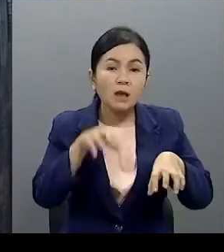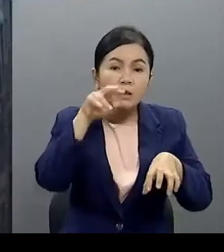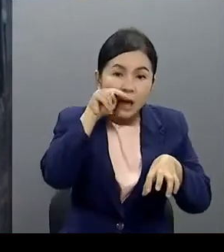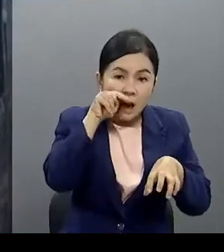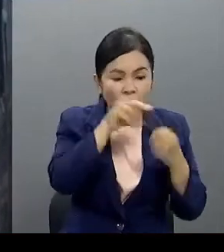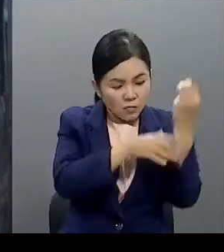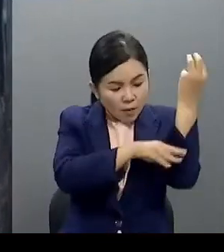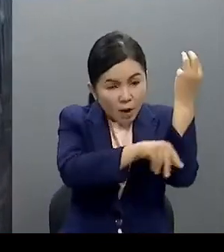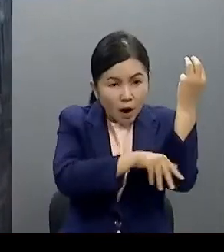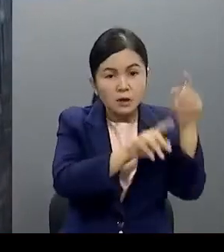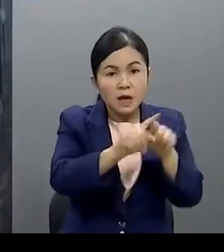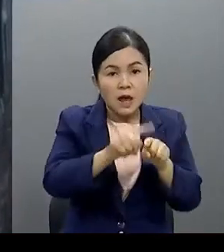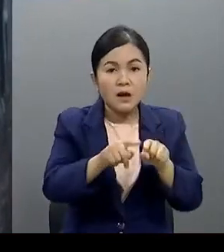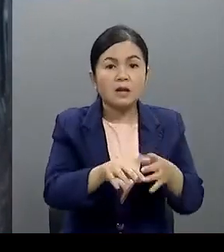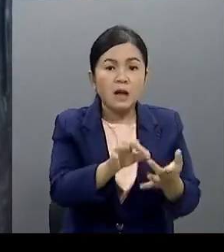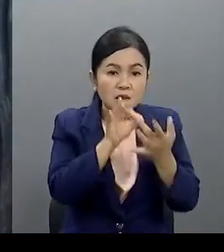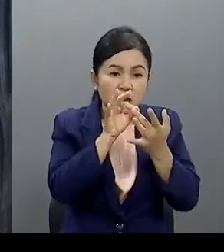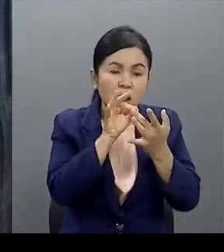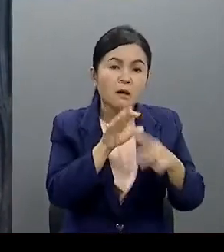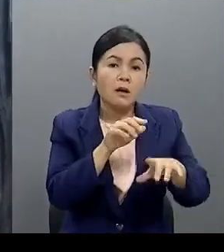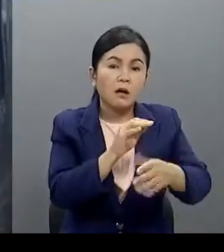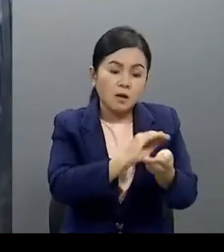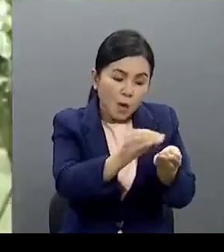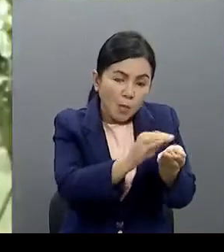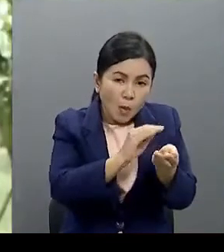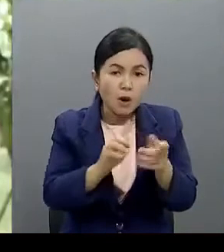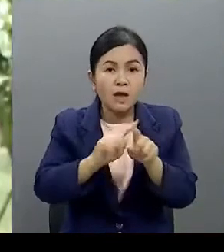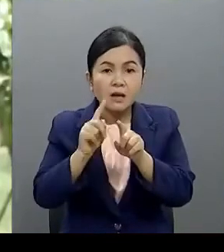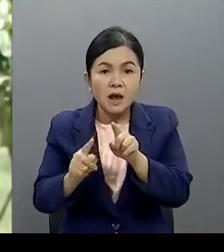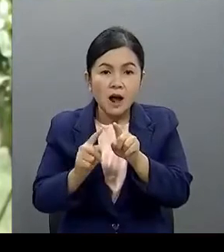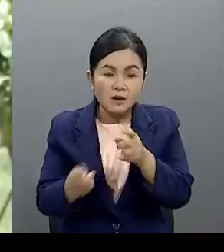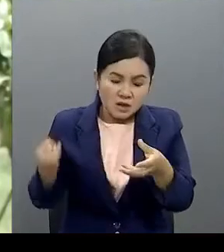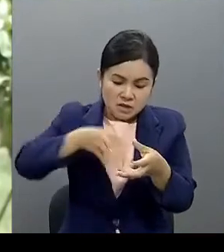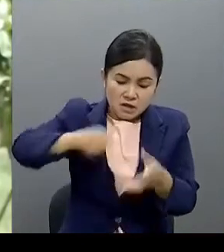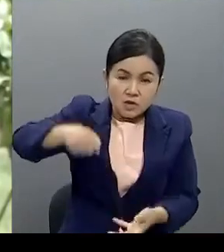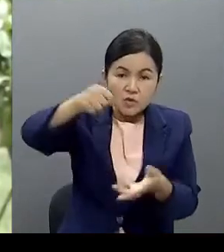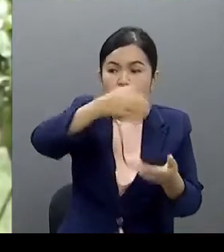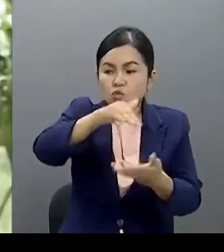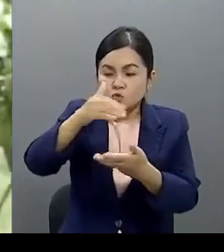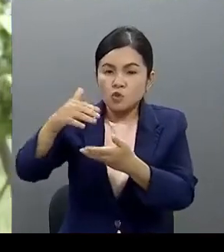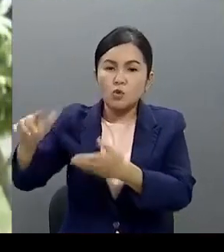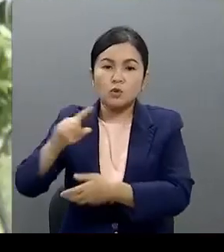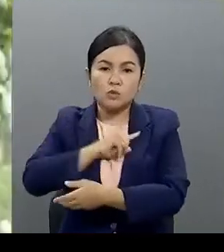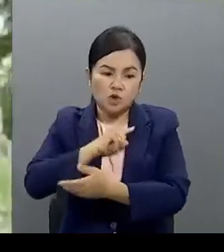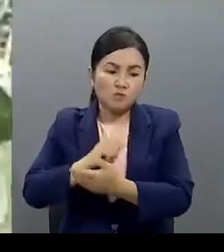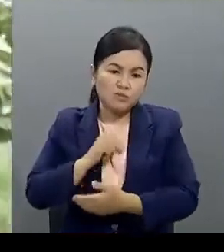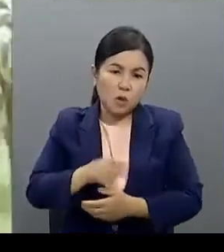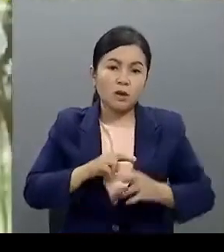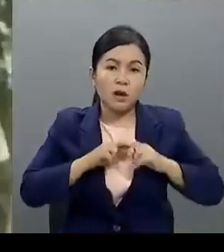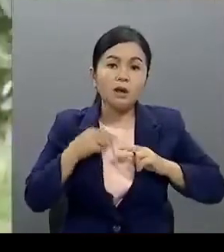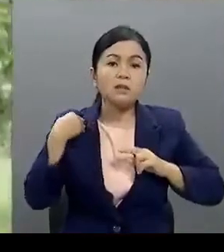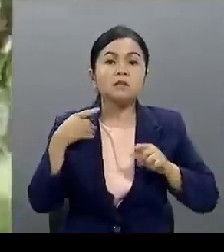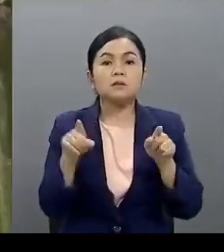ค่ะแล้วก็บรรจุภัณฑ์แล้วก็ส่งไปถึงปลายทาง ข้อมูลของสำนักงานเกษตรจังหวัดลำพูนระบุว่